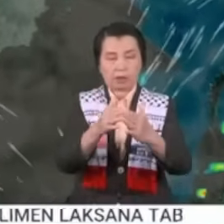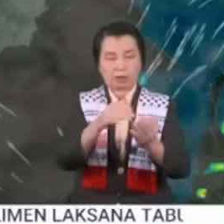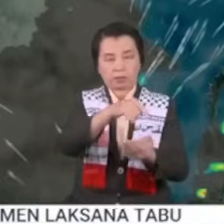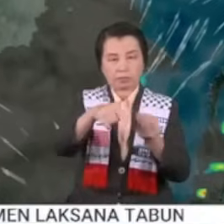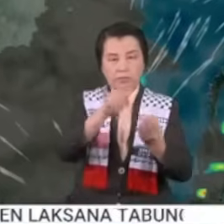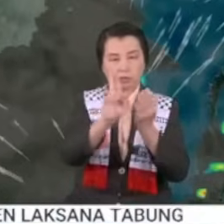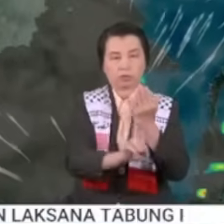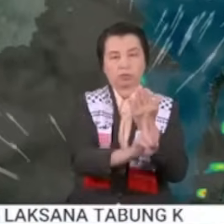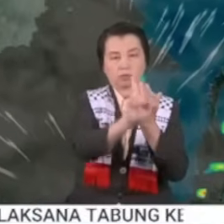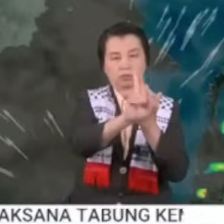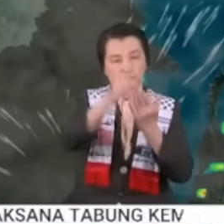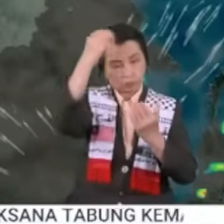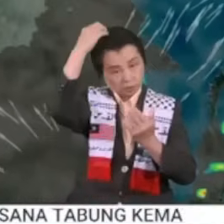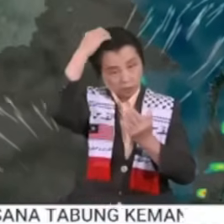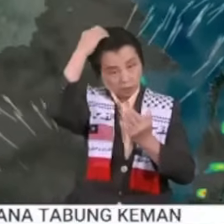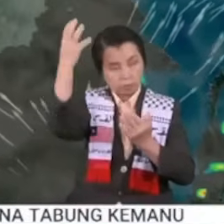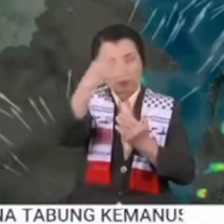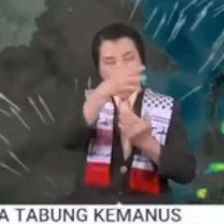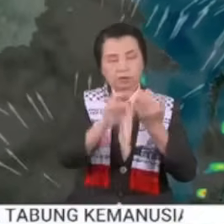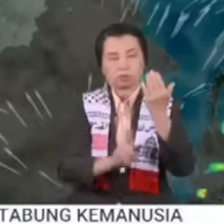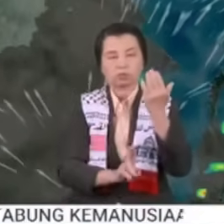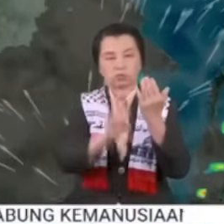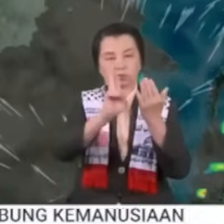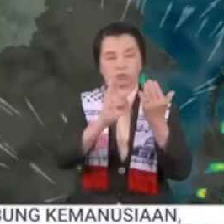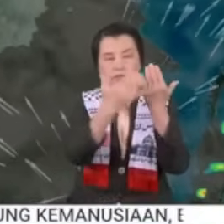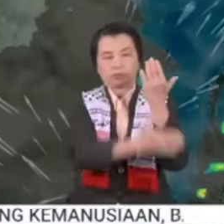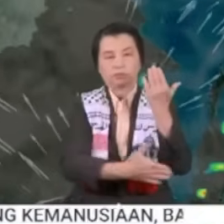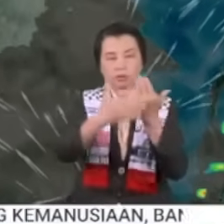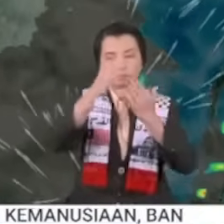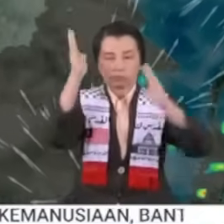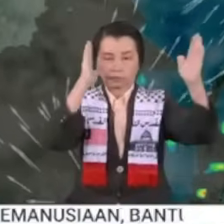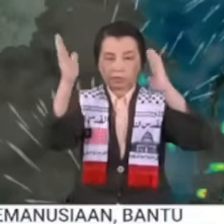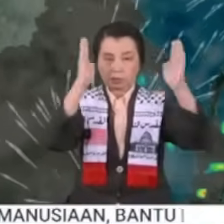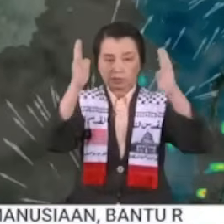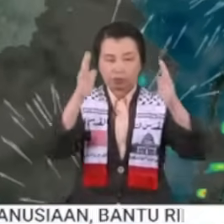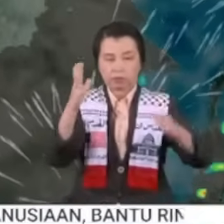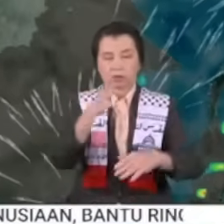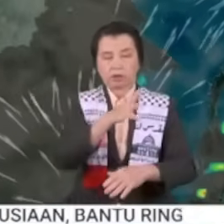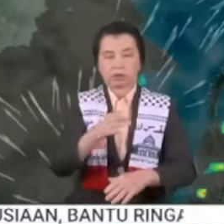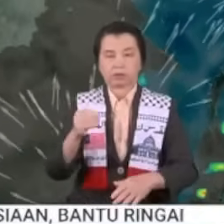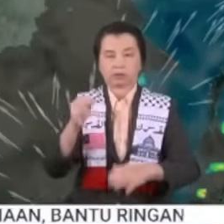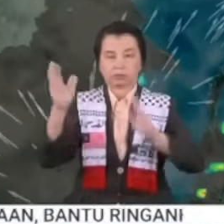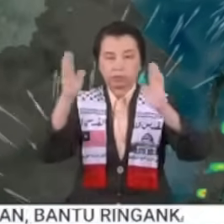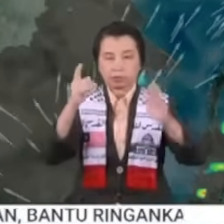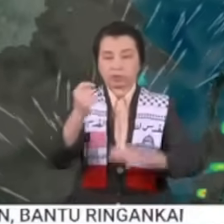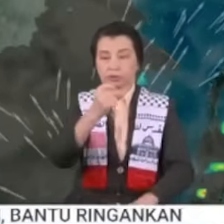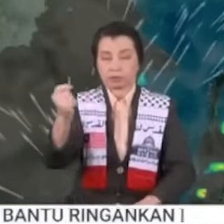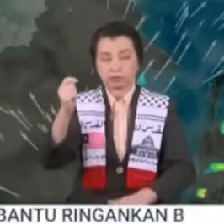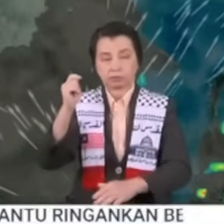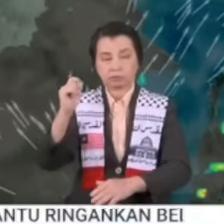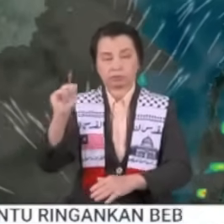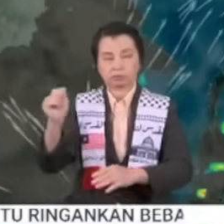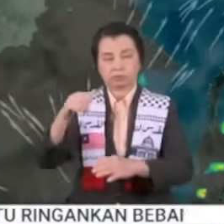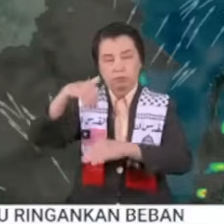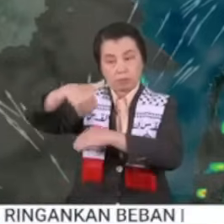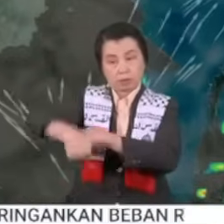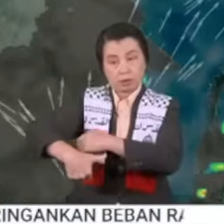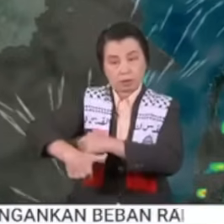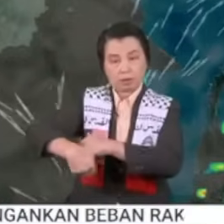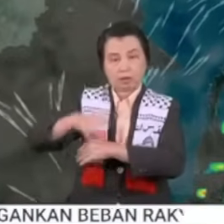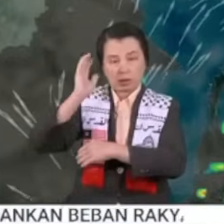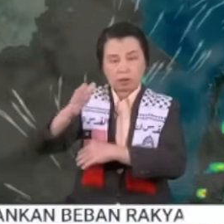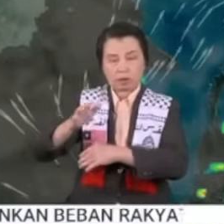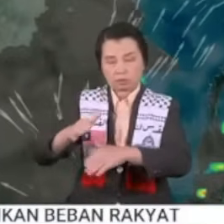di sekitar Utara Negeri Selangor dan juga di sekitar Utara Semenanjung Malaysia manakala di Malaysia Timur pada sebelah malam nanti keadaan cuaca hujan